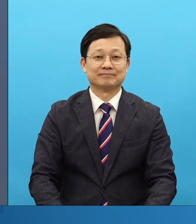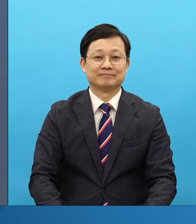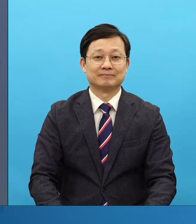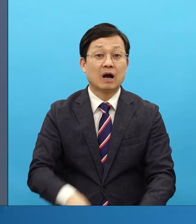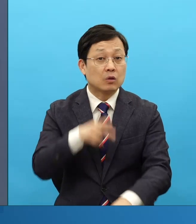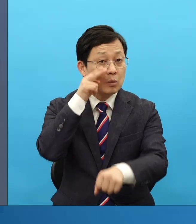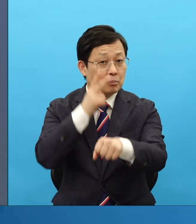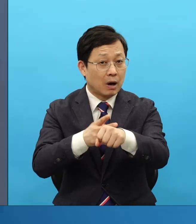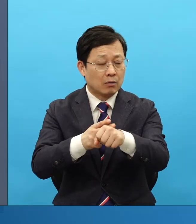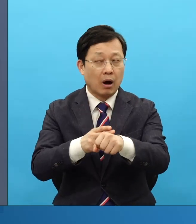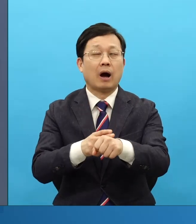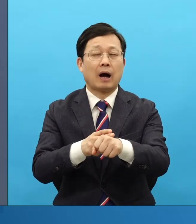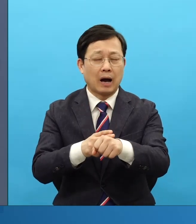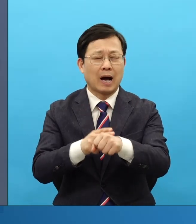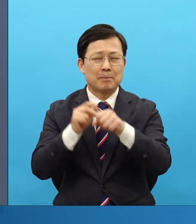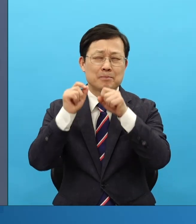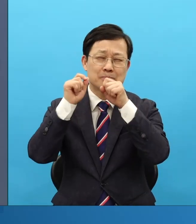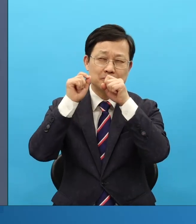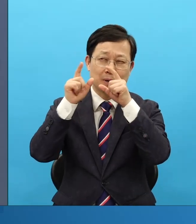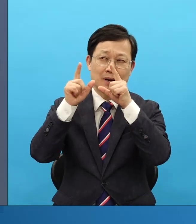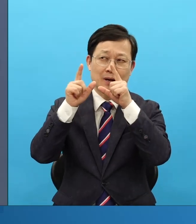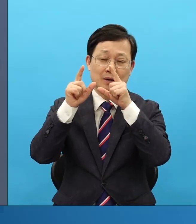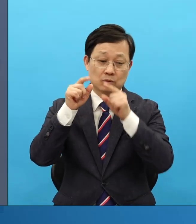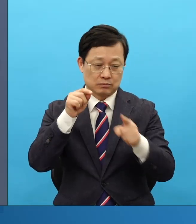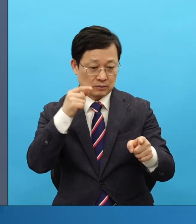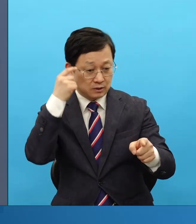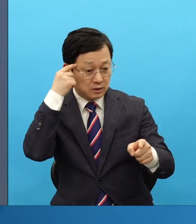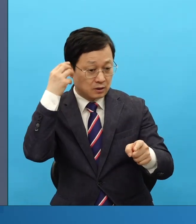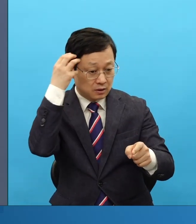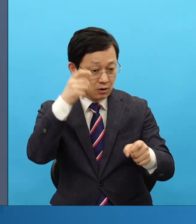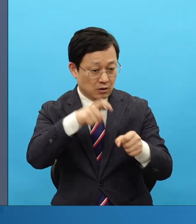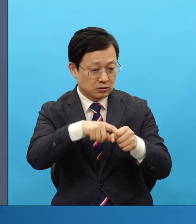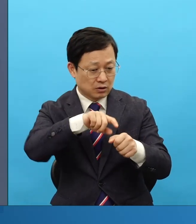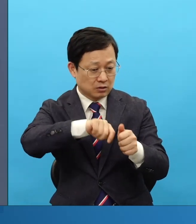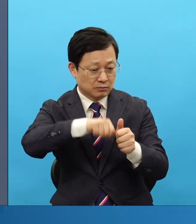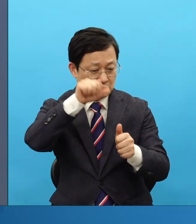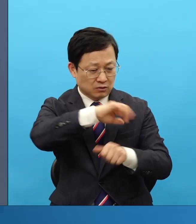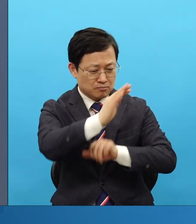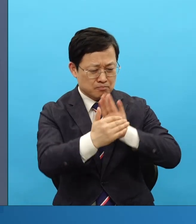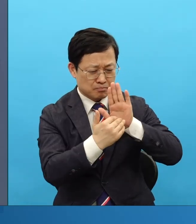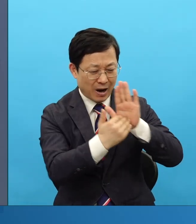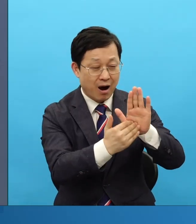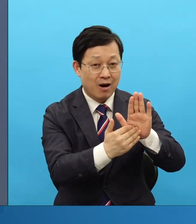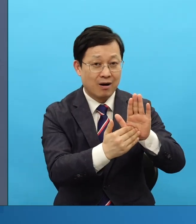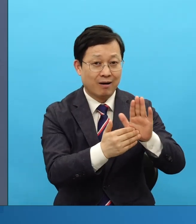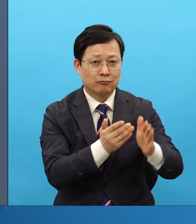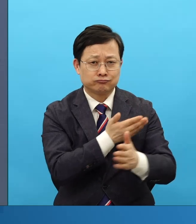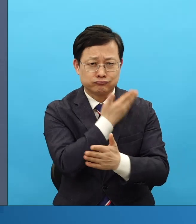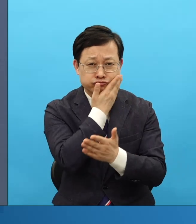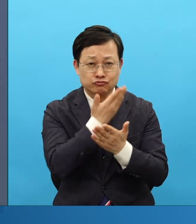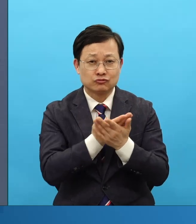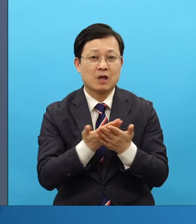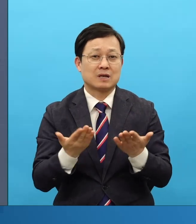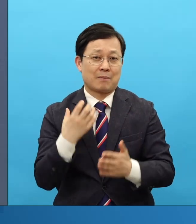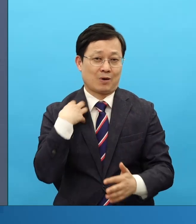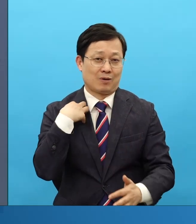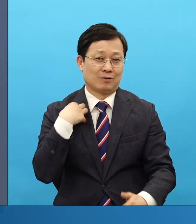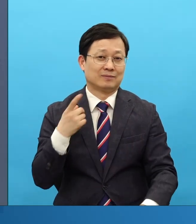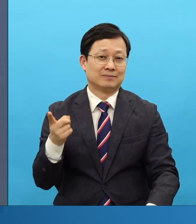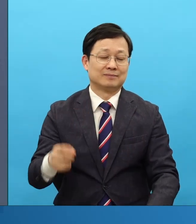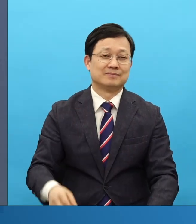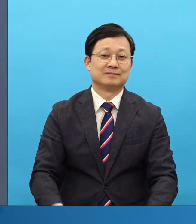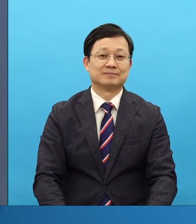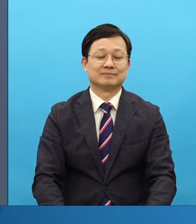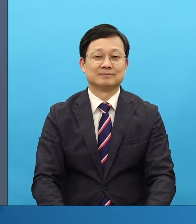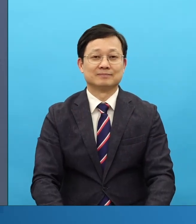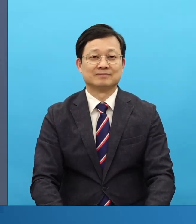바울이 이 말 알아들었고 영적 재앙 시대를 막는 중요한 일을 한 겁니다. Paul understood these words and did the works to really block